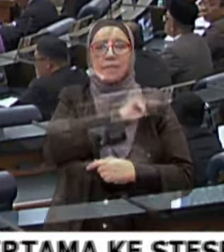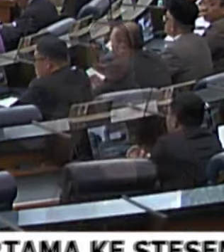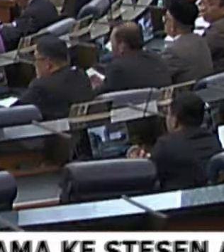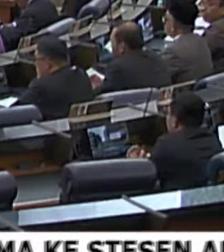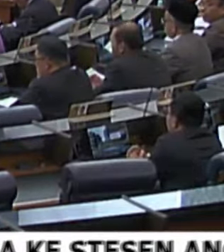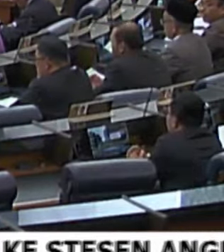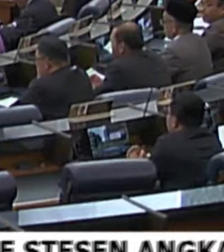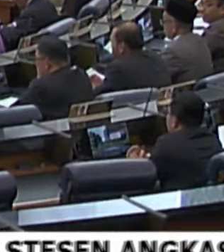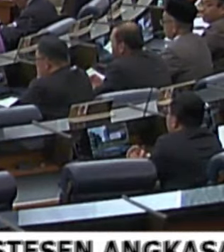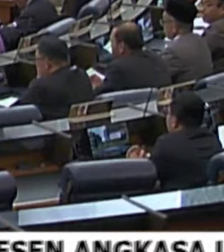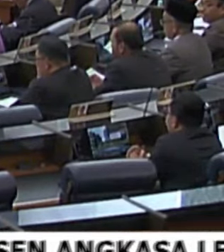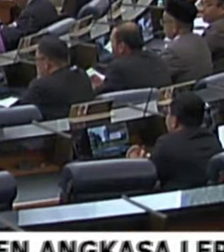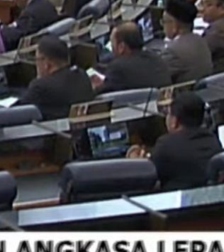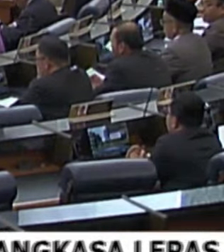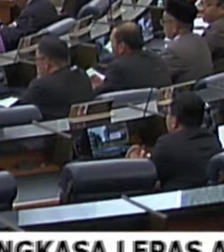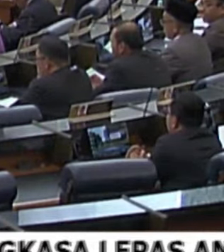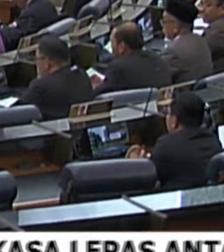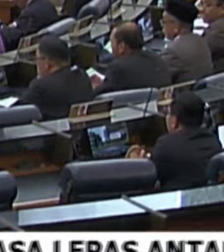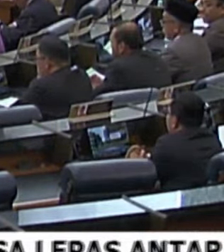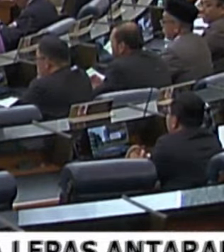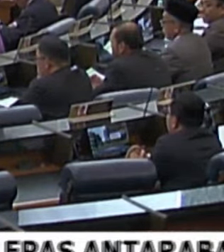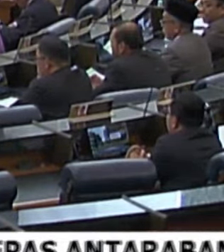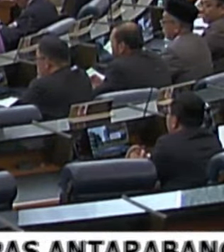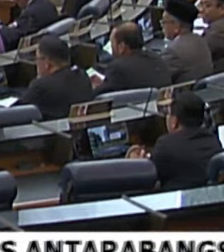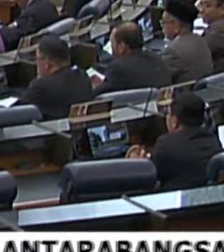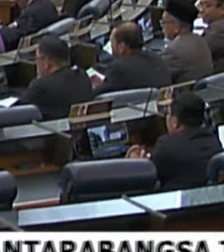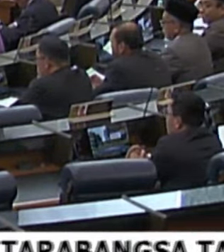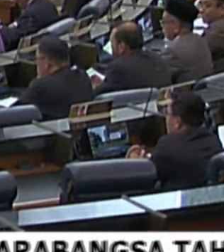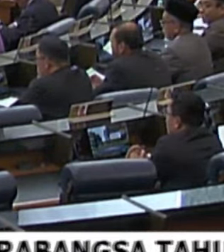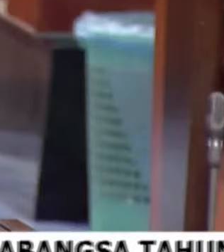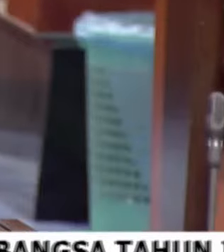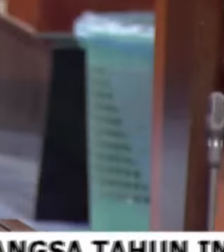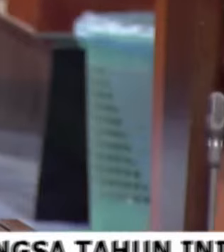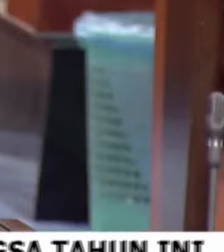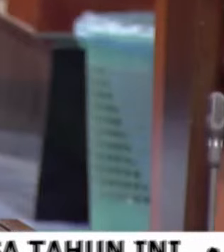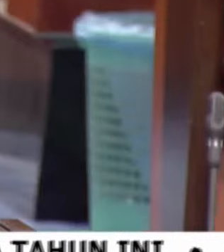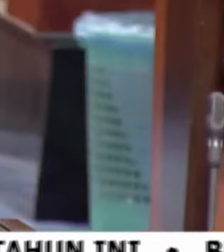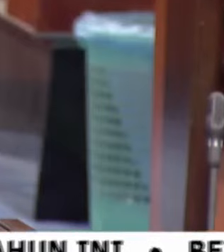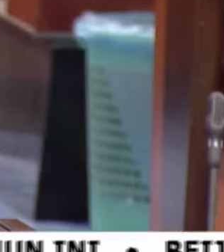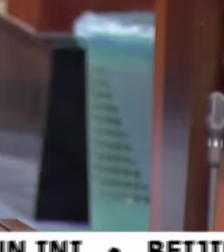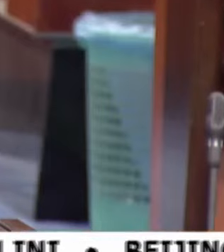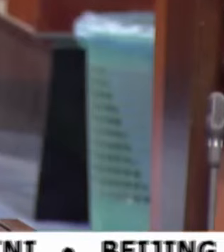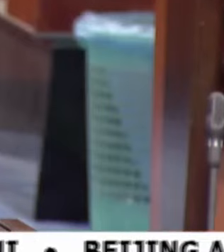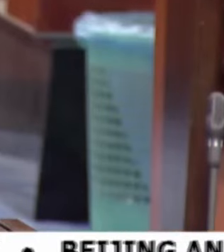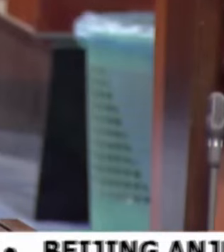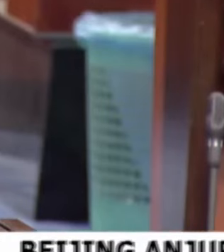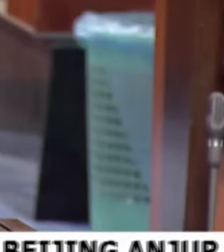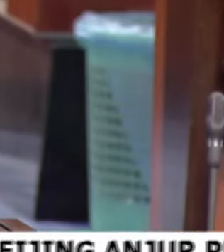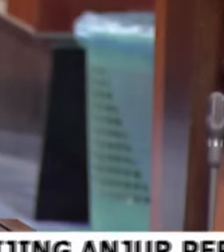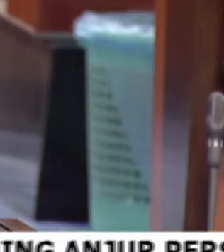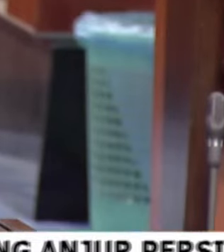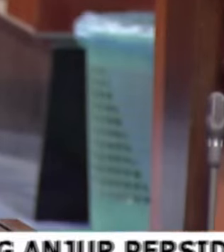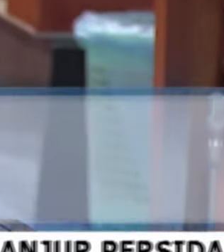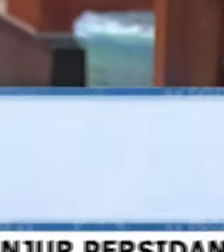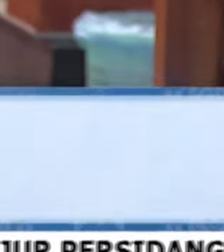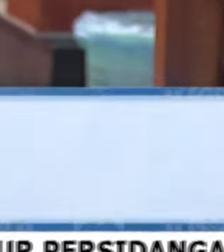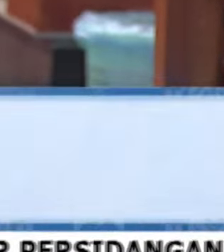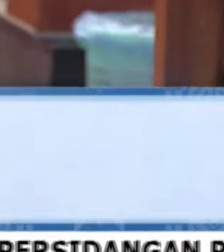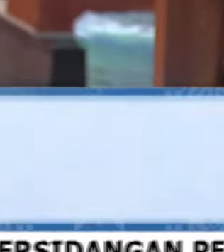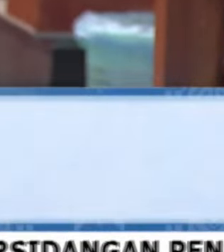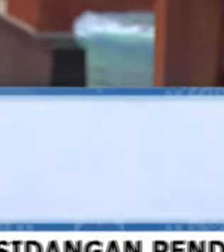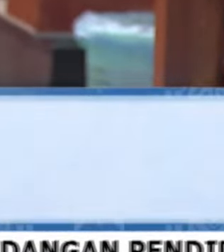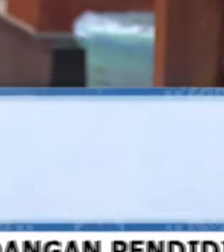di atas penjelasan tadi Sebelum saya teruskan dengan soal dan saya ingin berkursi sedikit data kalau masih